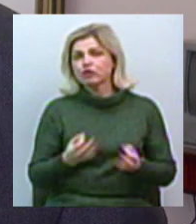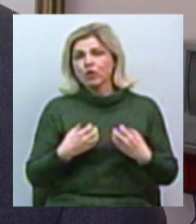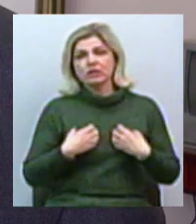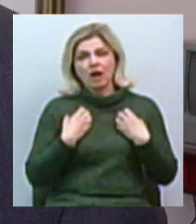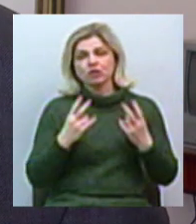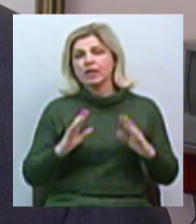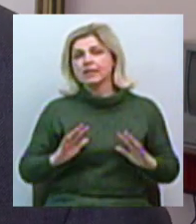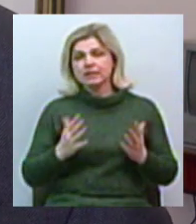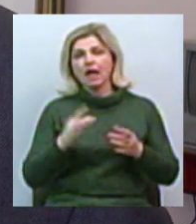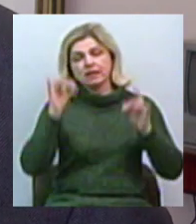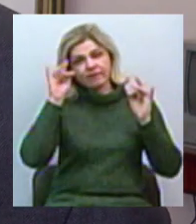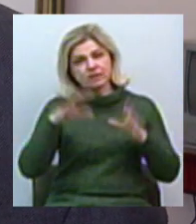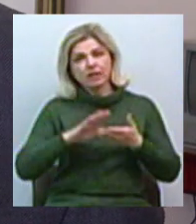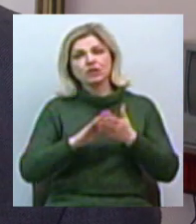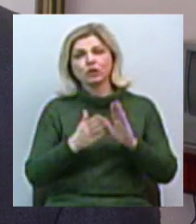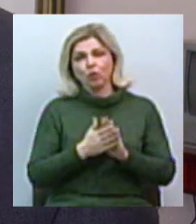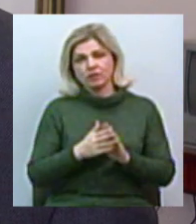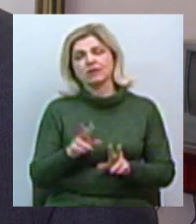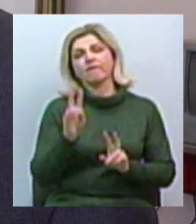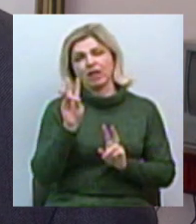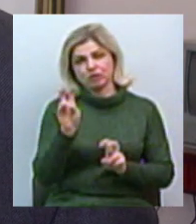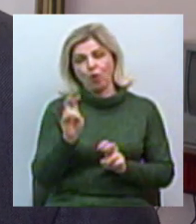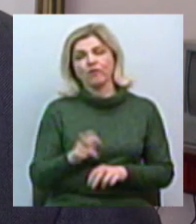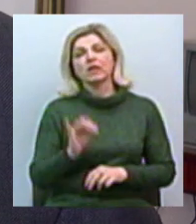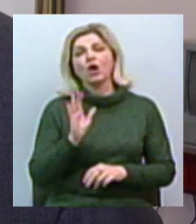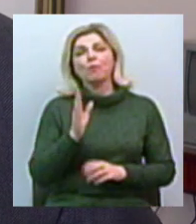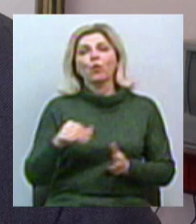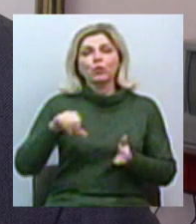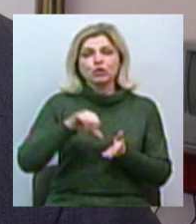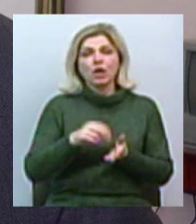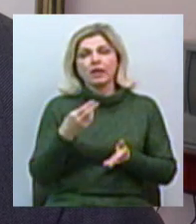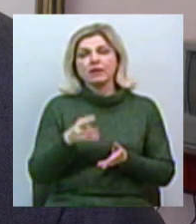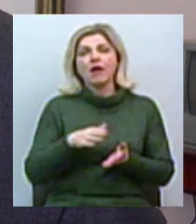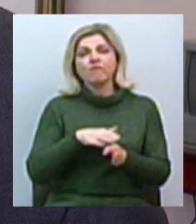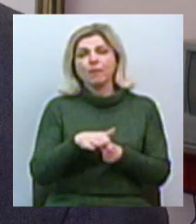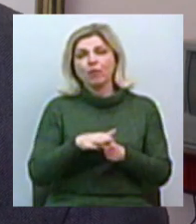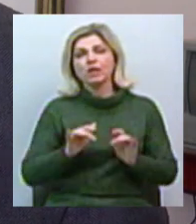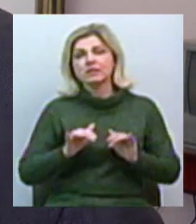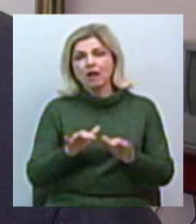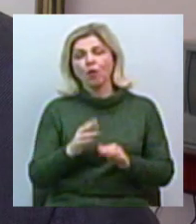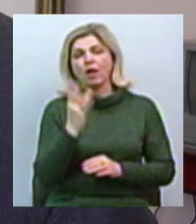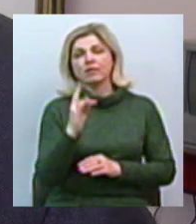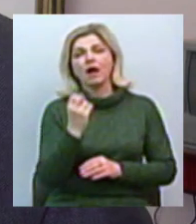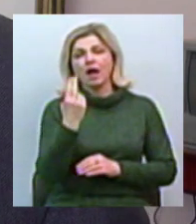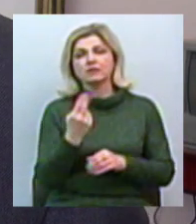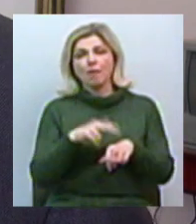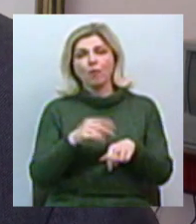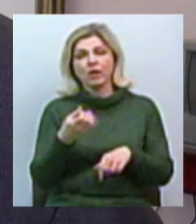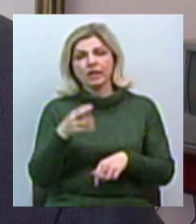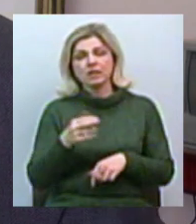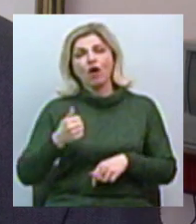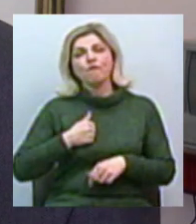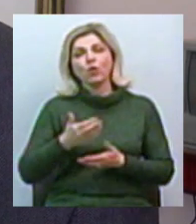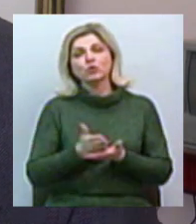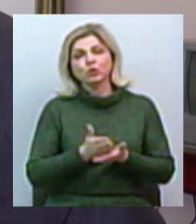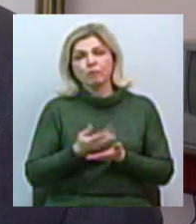сталося, надзвичайна ситуація класифікована. Буде залучатись для виконання заходів національна поліція. Будемо залучати сили